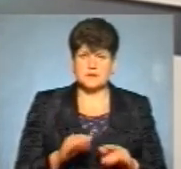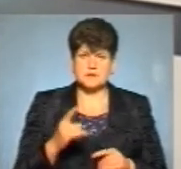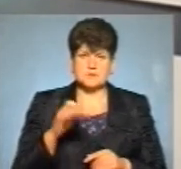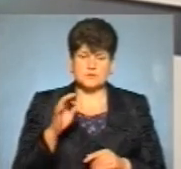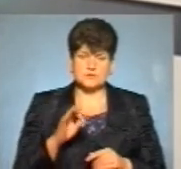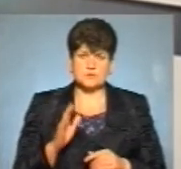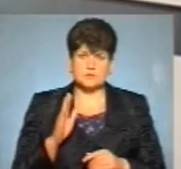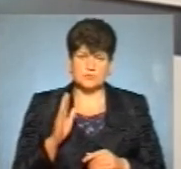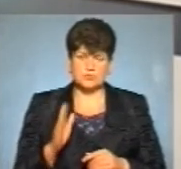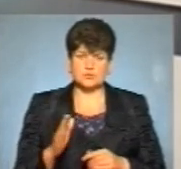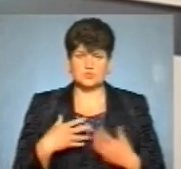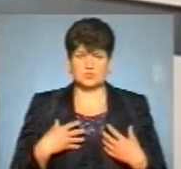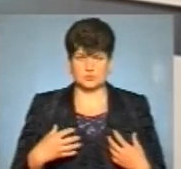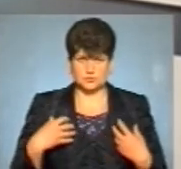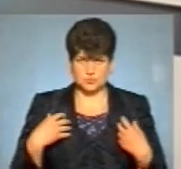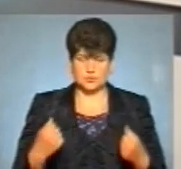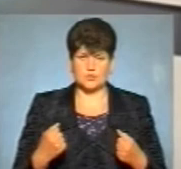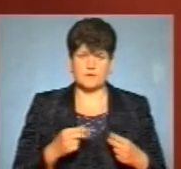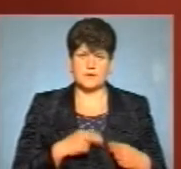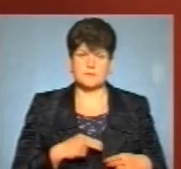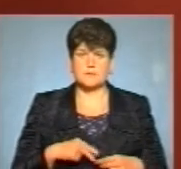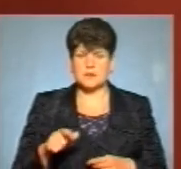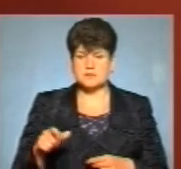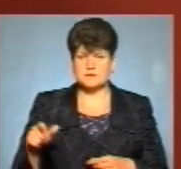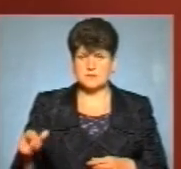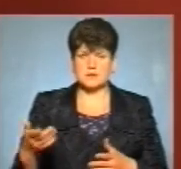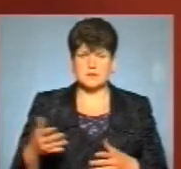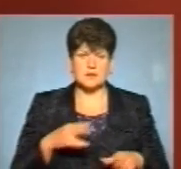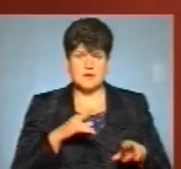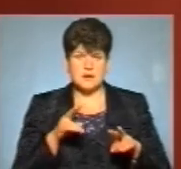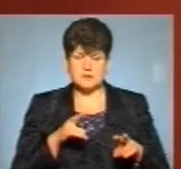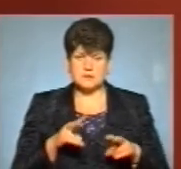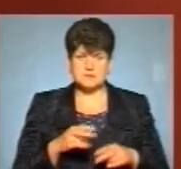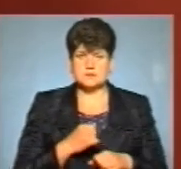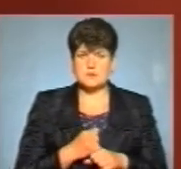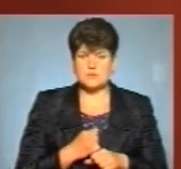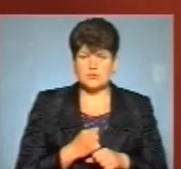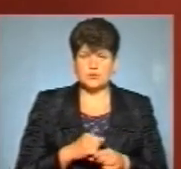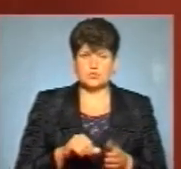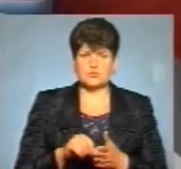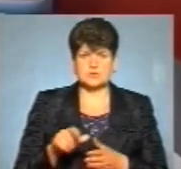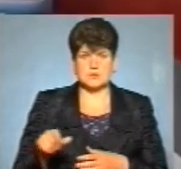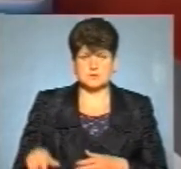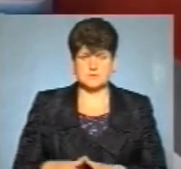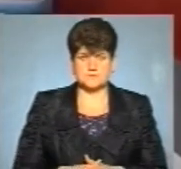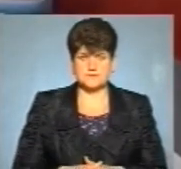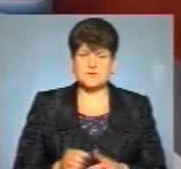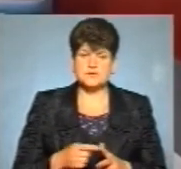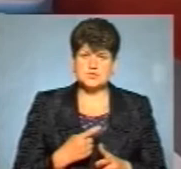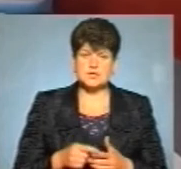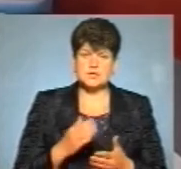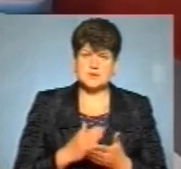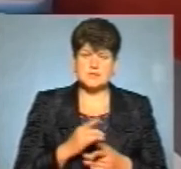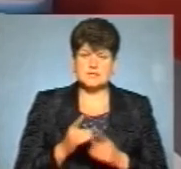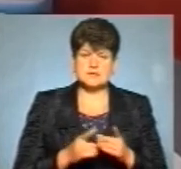будуть здорові працівники, які наглядатимуть за роботою учасників. Чи є зміни